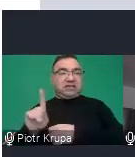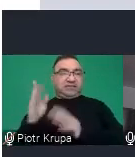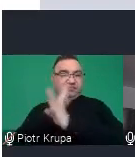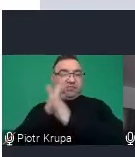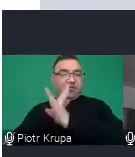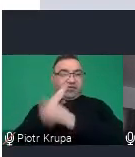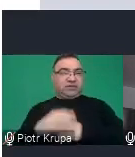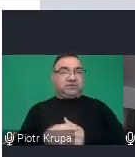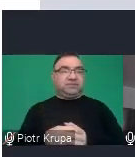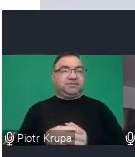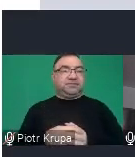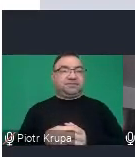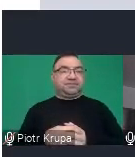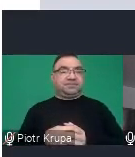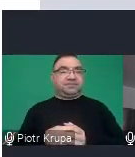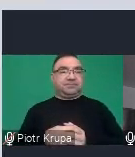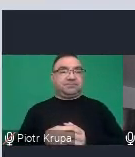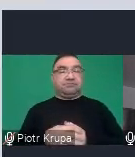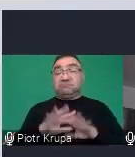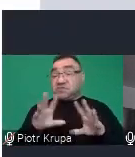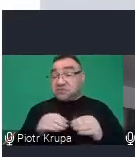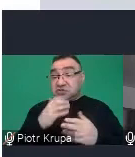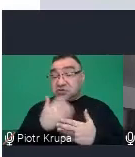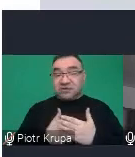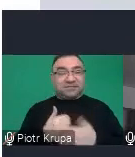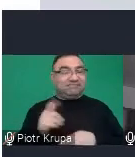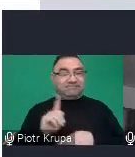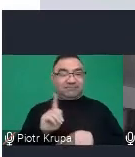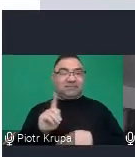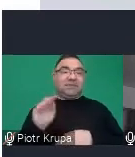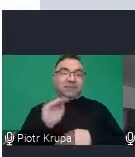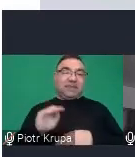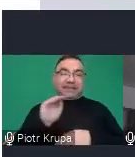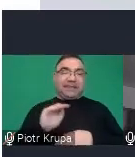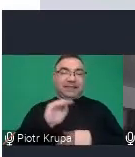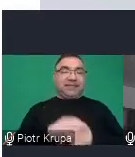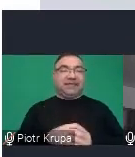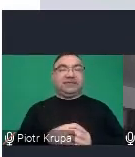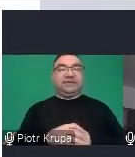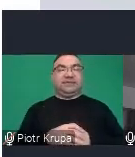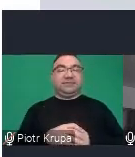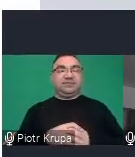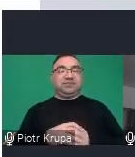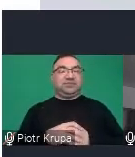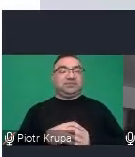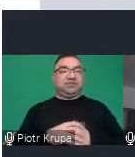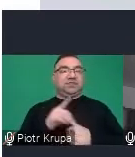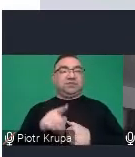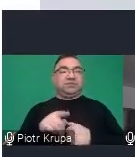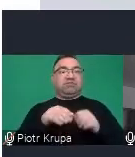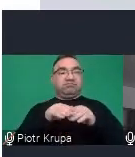atmosfery. Czy to już wszystkie korzyści? Myślę, że nie. Decentralizacja miejskiego